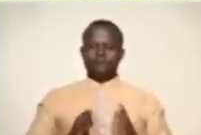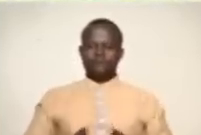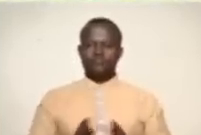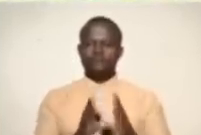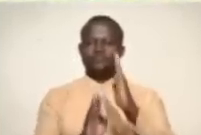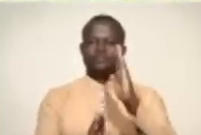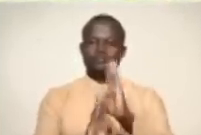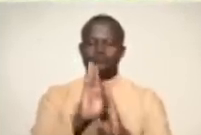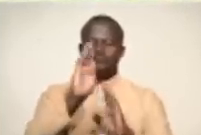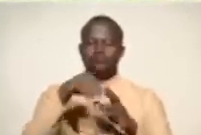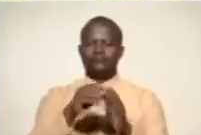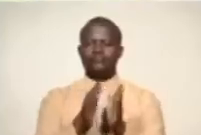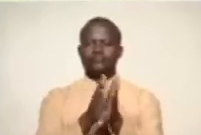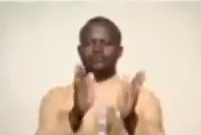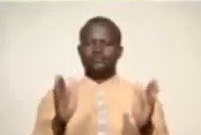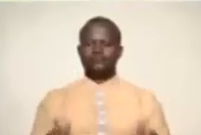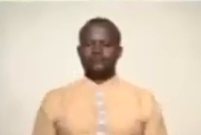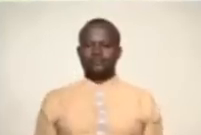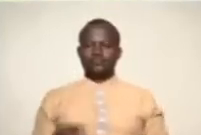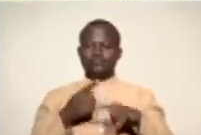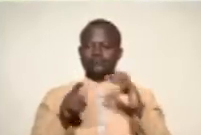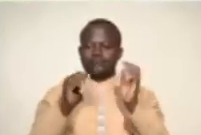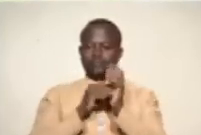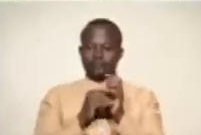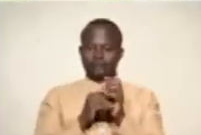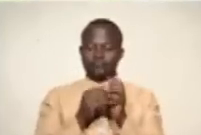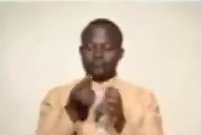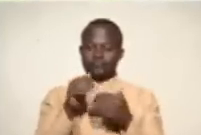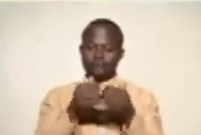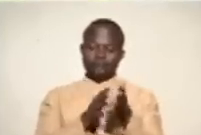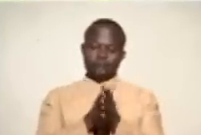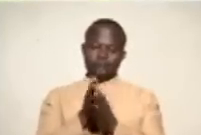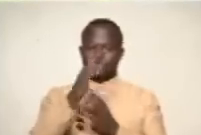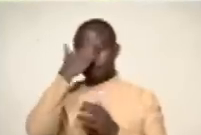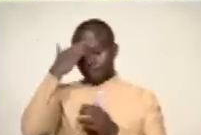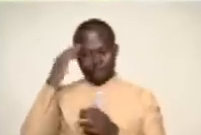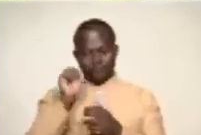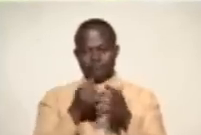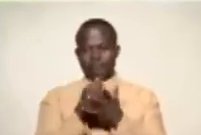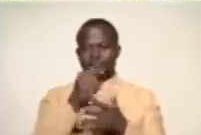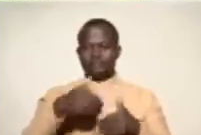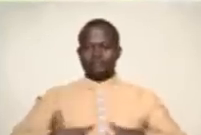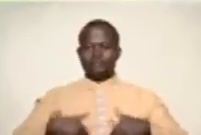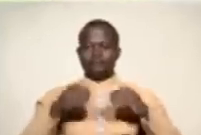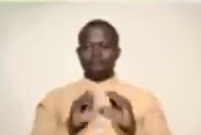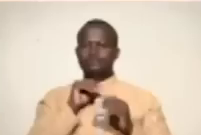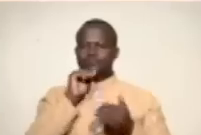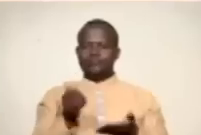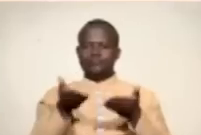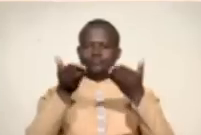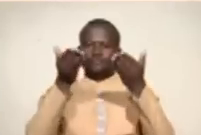nzira y'iterambere muri rusange. Gusa igishoro ni impamvu nayo iri gutuma urubyiruko rudazamuka